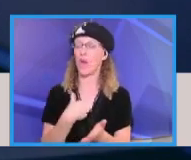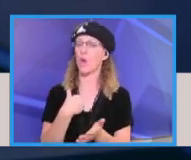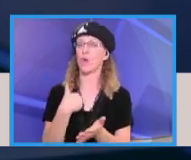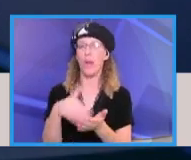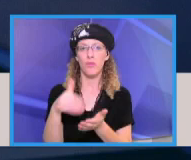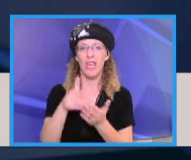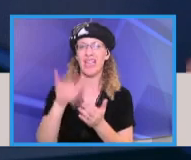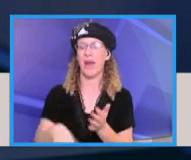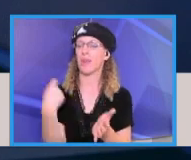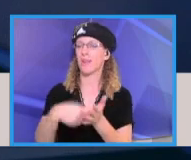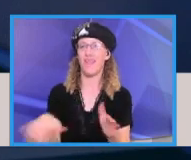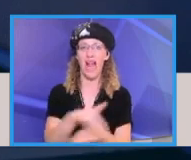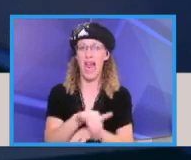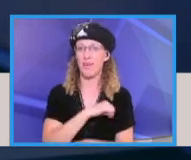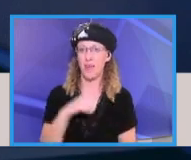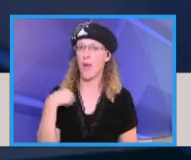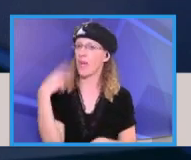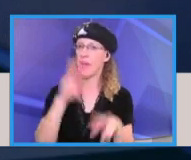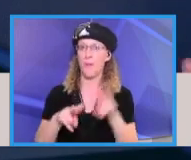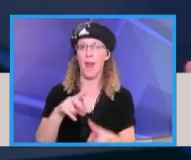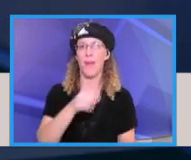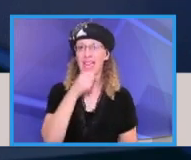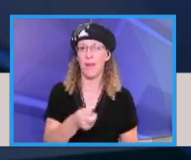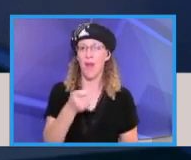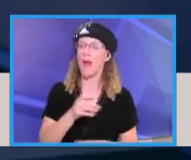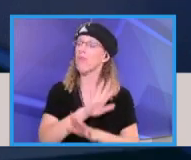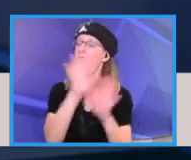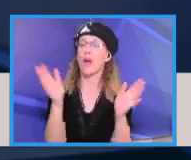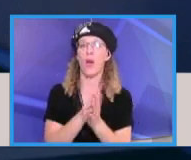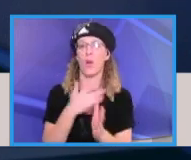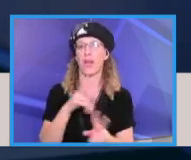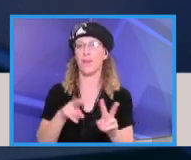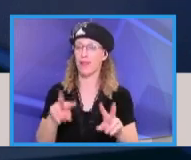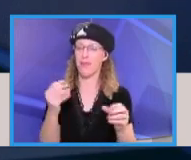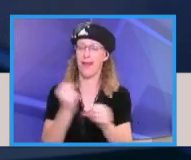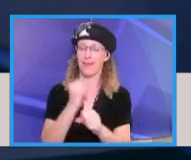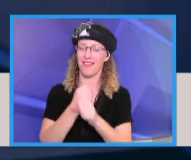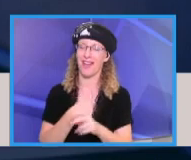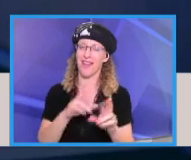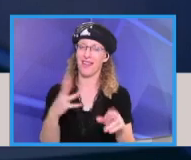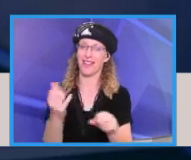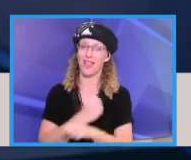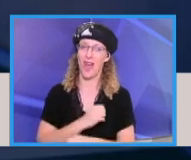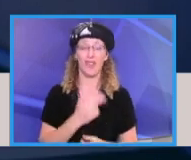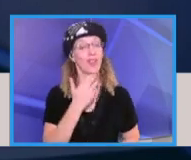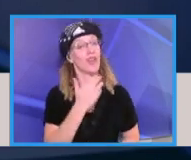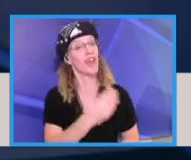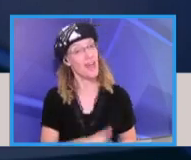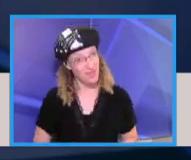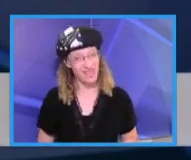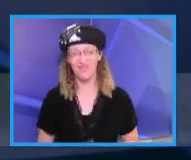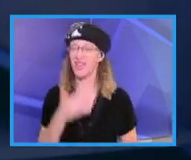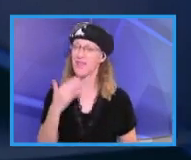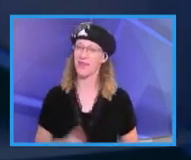של דמי אבטלה לעצמאים, אנחנו נטפל בגמלת אבל. יש לנו עוד הרבה עבודה, ואני מקווה מאוד שנשיג את התוצאות. רועי כהן, תודה רבה. תודה